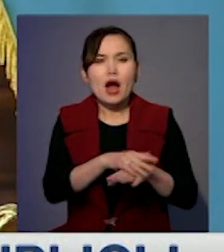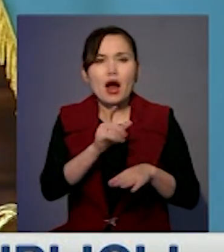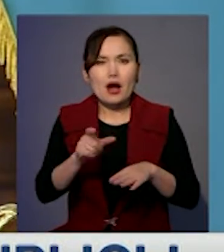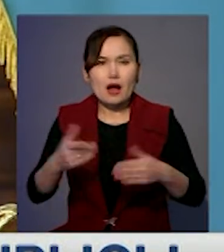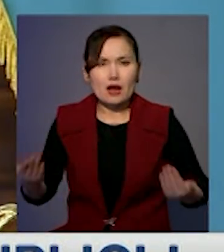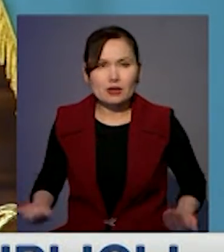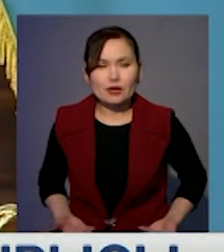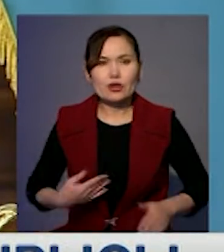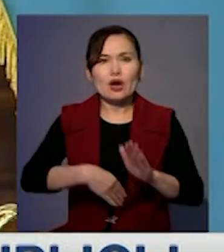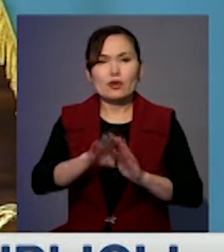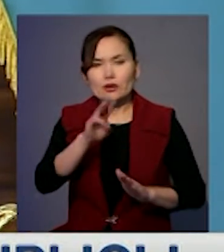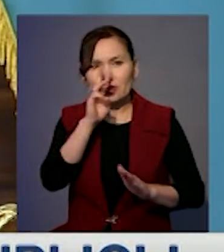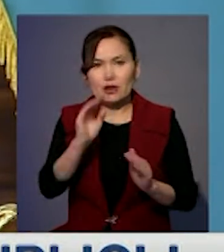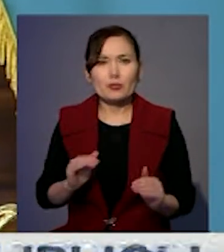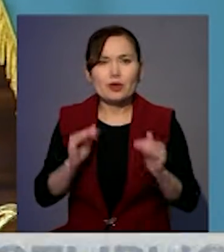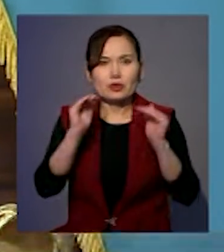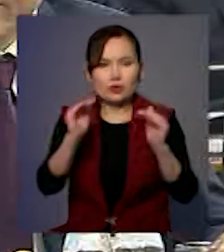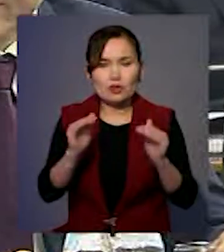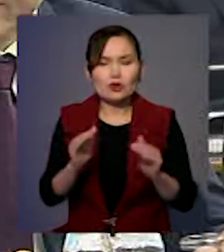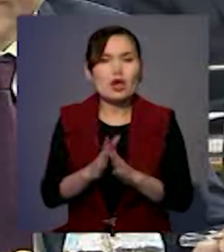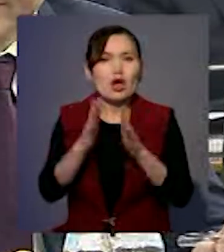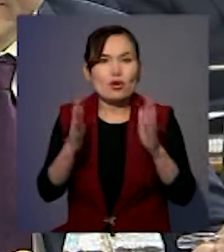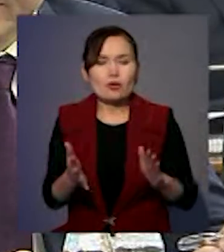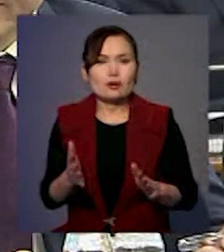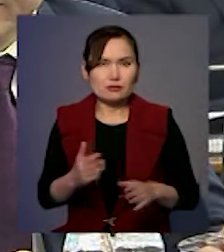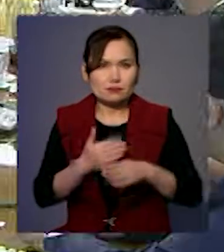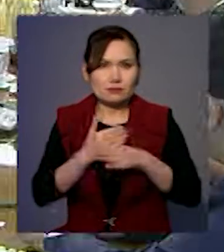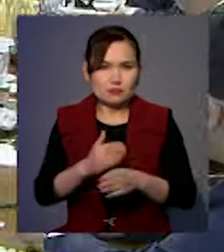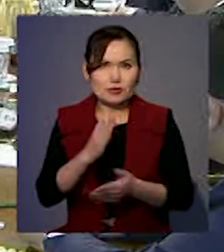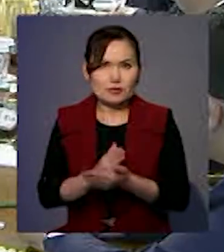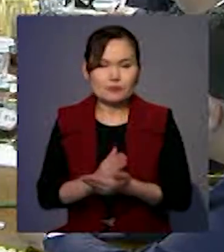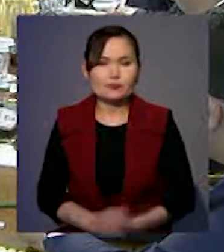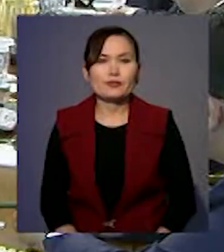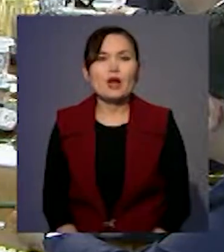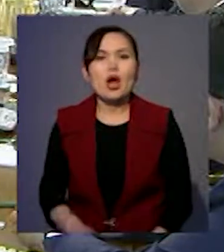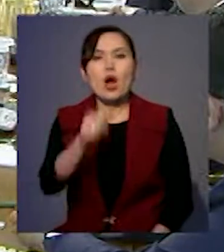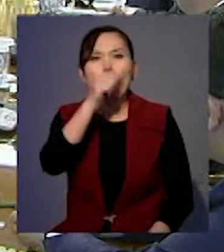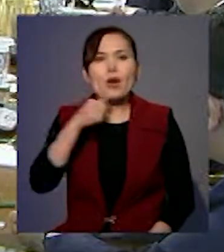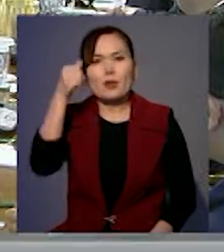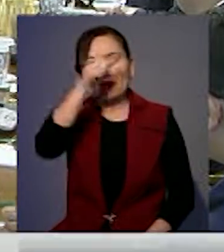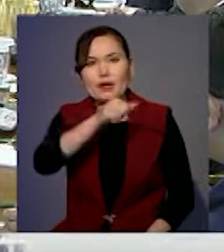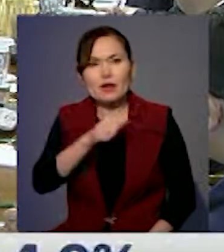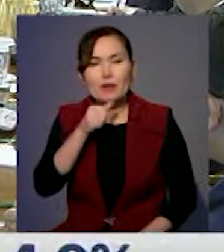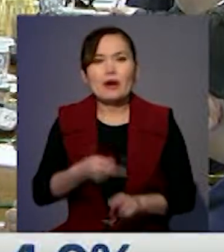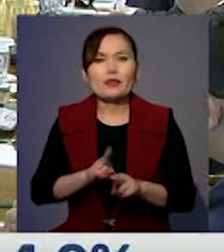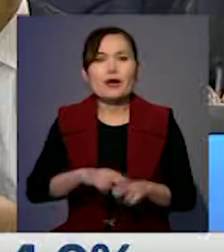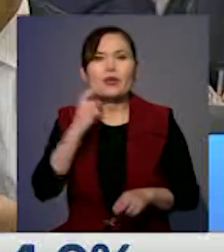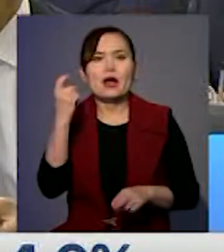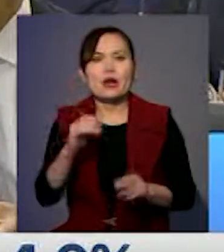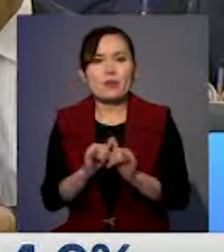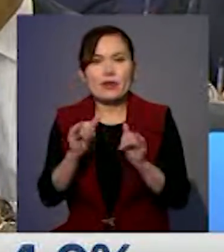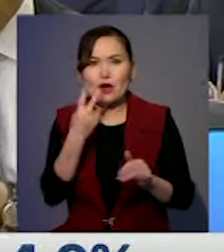нақты табысының артуына өзінің себебін тегізеді. Сондай-ақ өткен жылы әлеуметтік-экономикалық